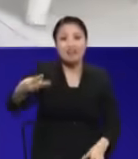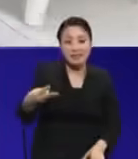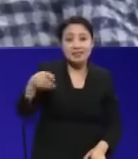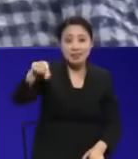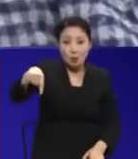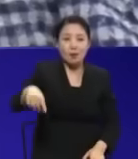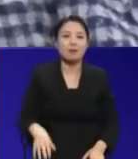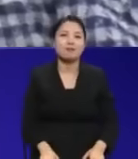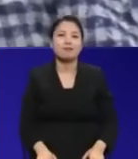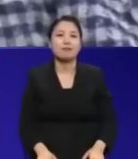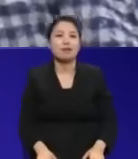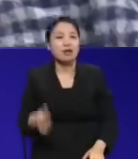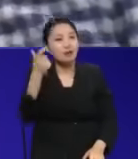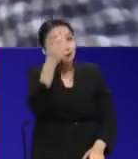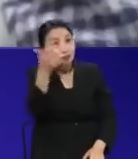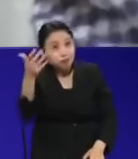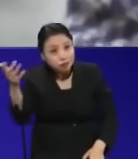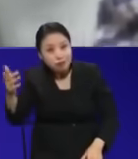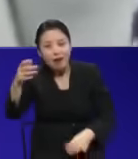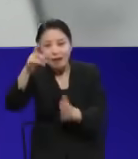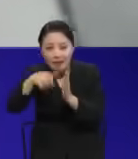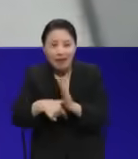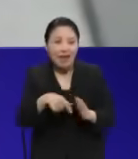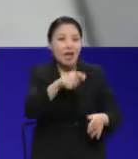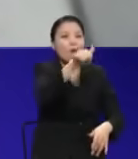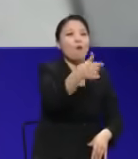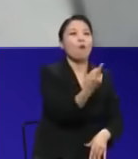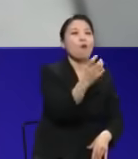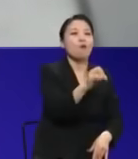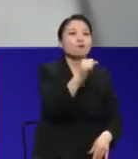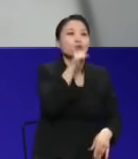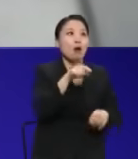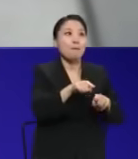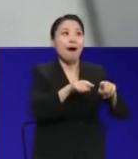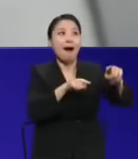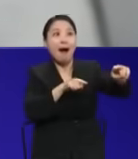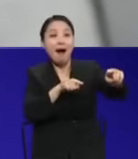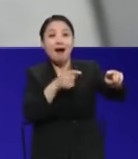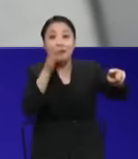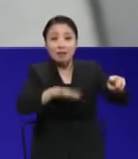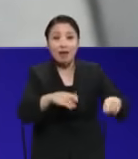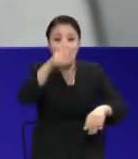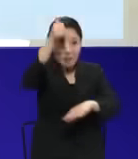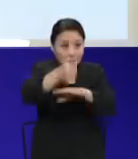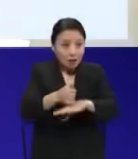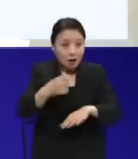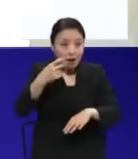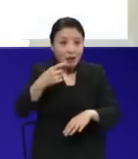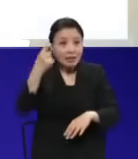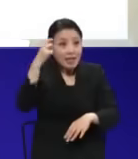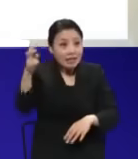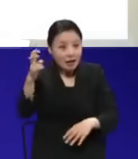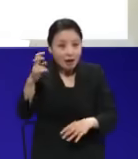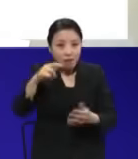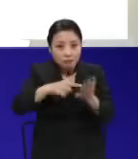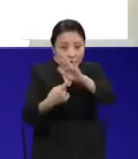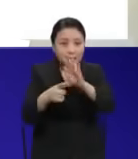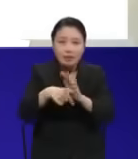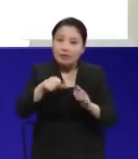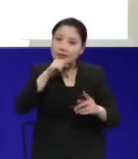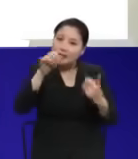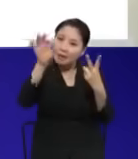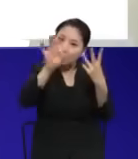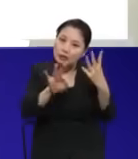기간 내내 민주당 공영훈 후보가 앞서고 있었는데 출구조사 결과 3%포인트 이내 접전으로 나왔고 개표